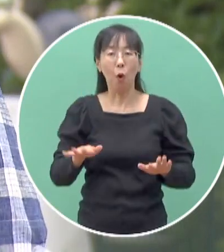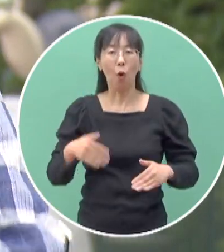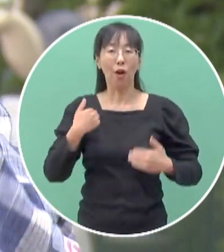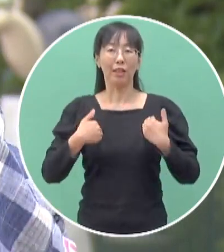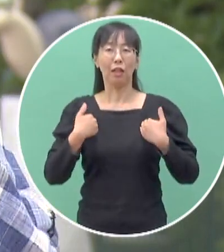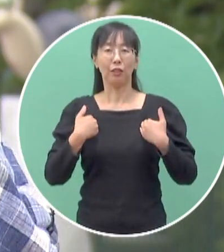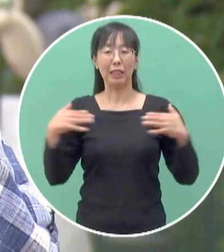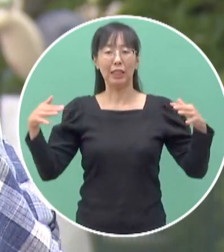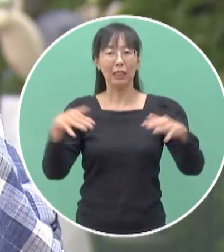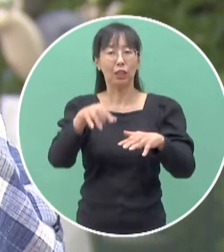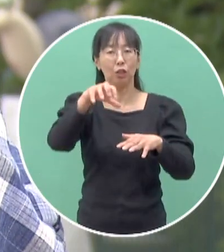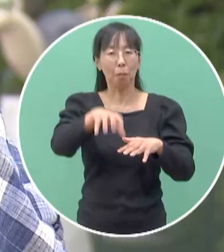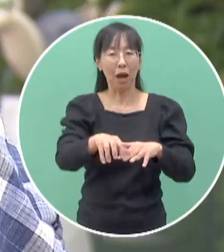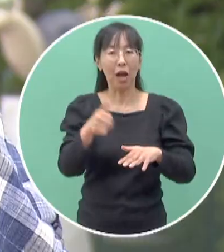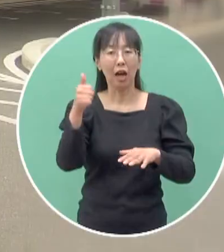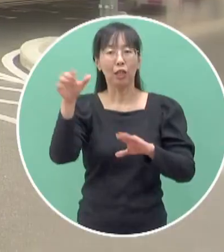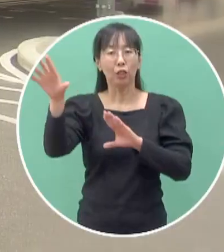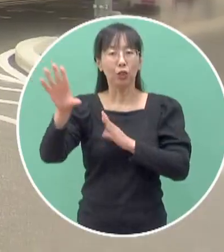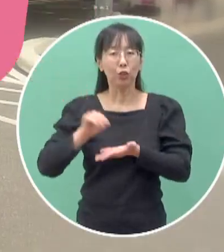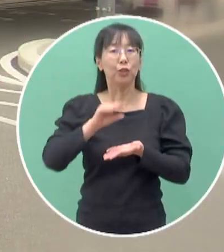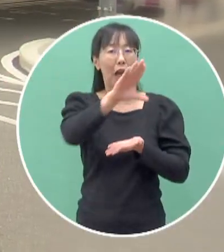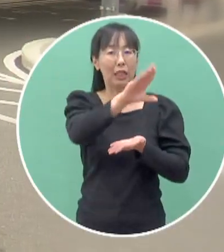ットを取材します。